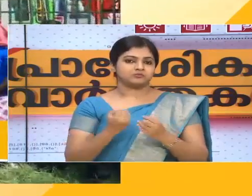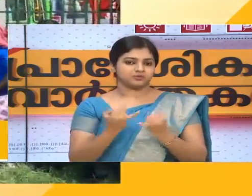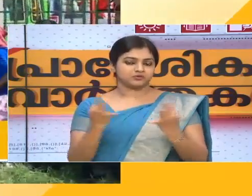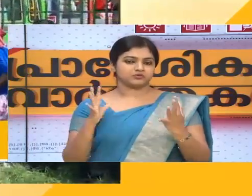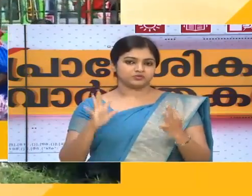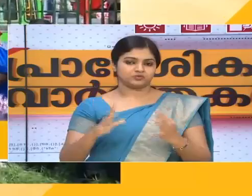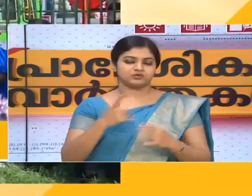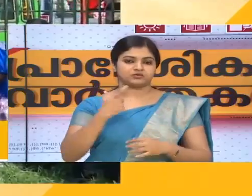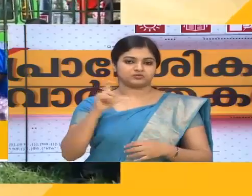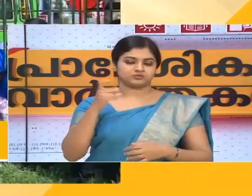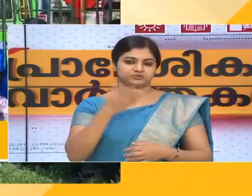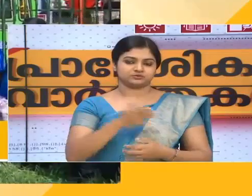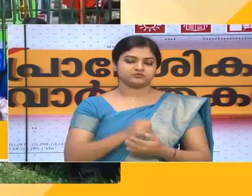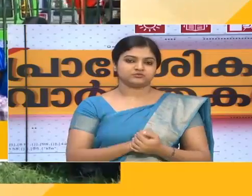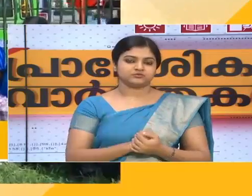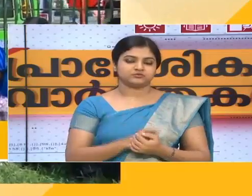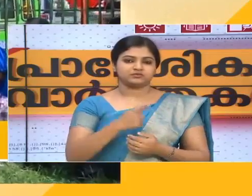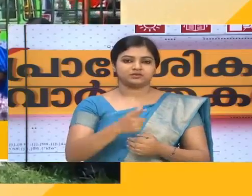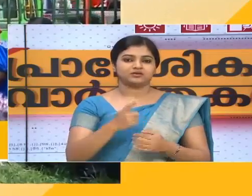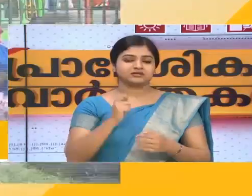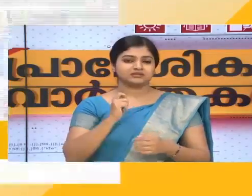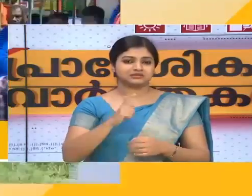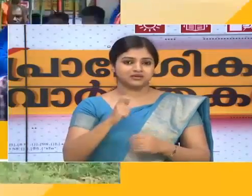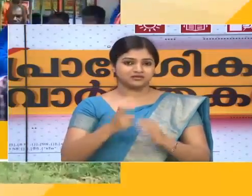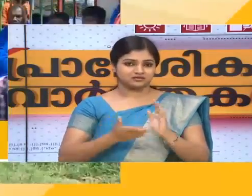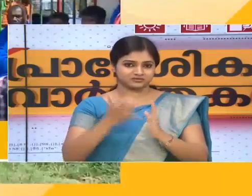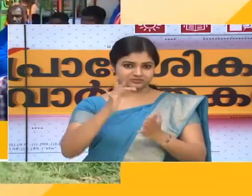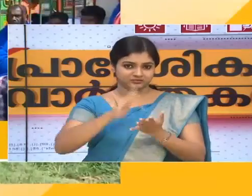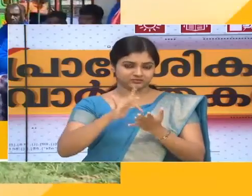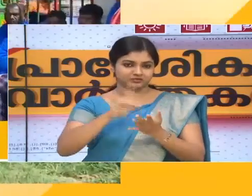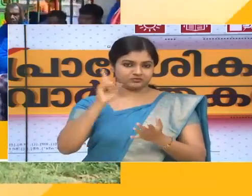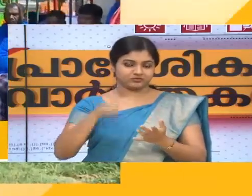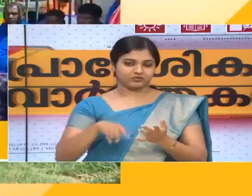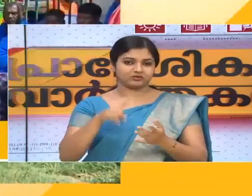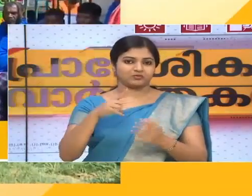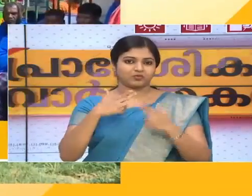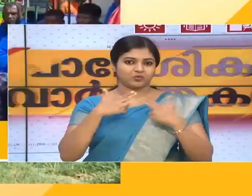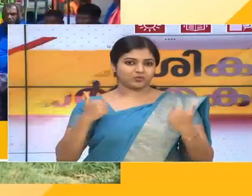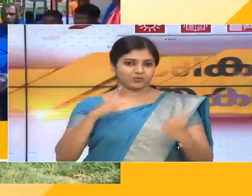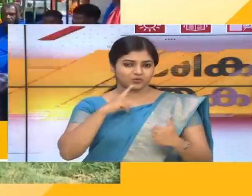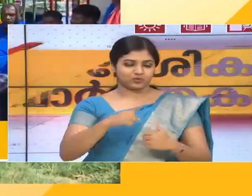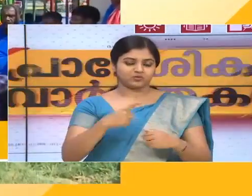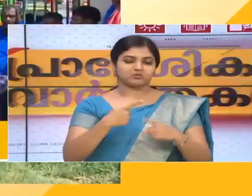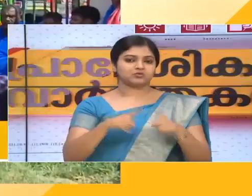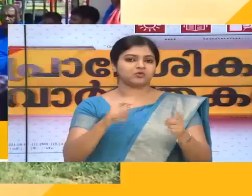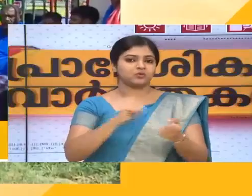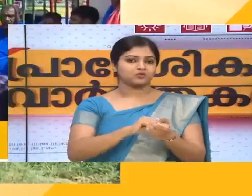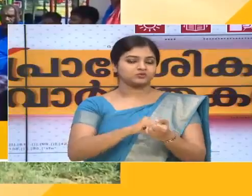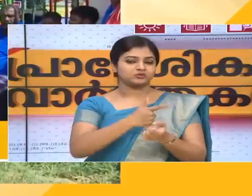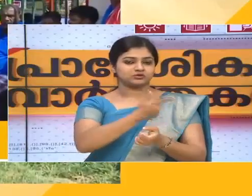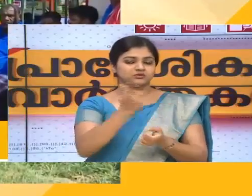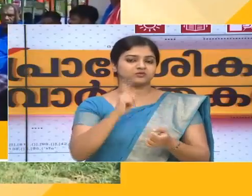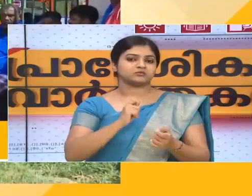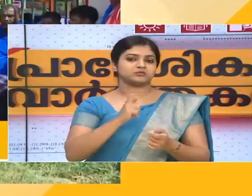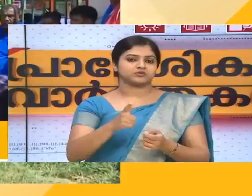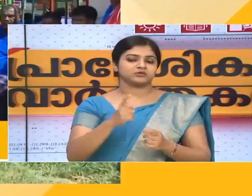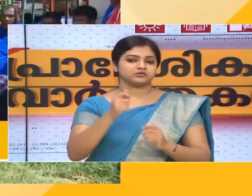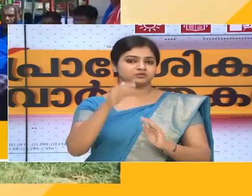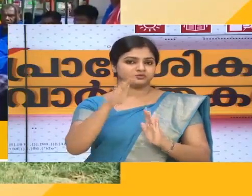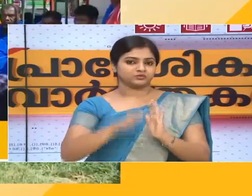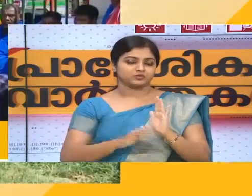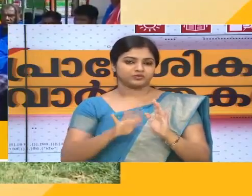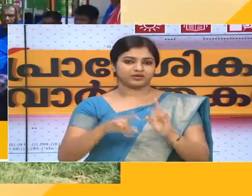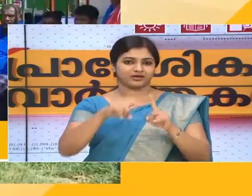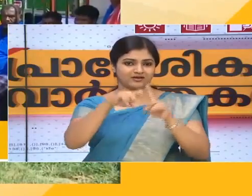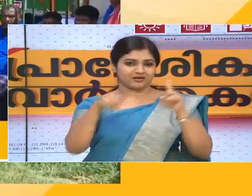വേതനം ഫലത്തിൽ ജീവനക്കാർക്ക് നിഷേധിച്ചിരിക്കുകയാണ്. ആ കേസ് ഉടനടി തീർപ്പാക്കി തീർത്തും ന്യായമായ മിനിമം വേതനം കേരളത്തിലെ